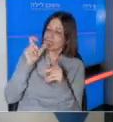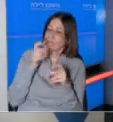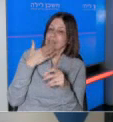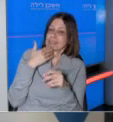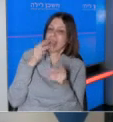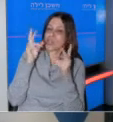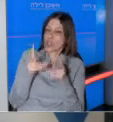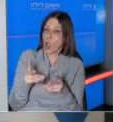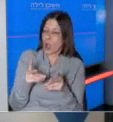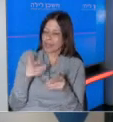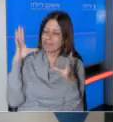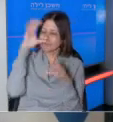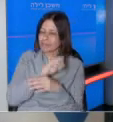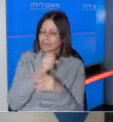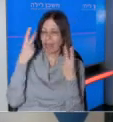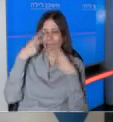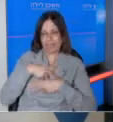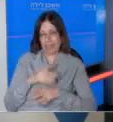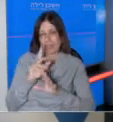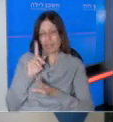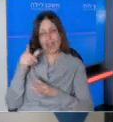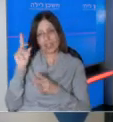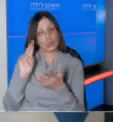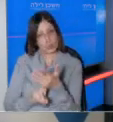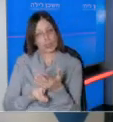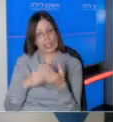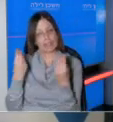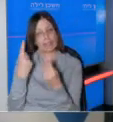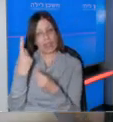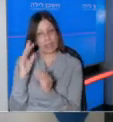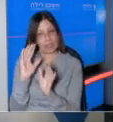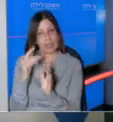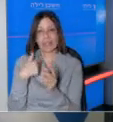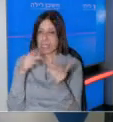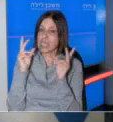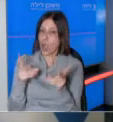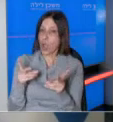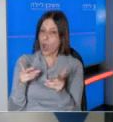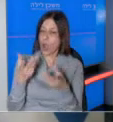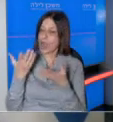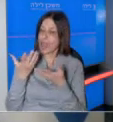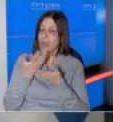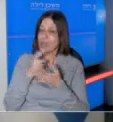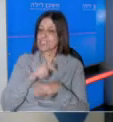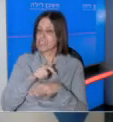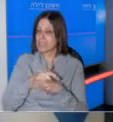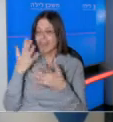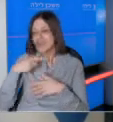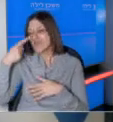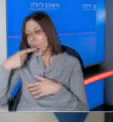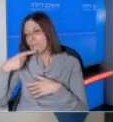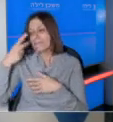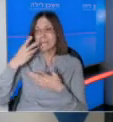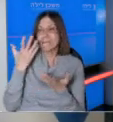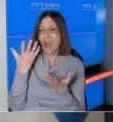עכשיו שיפול להם האסימון. אבל אתה צודק בדבר אחד, אני יכול לקנות זמן כמה שאפשר, עוד יום, עוד יממה,